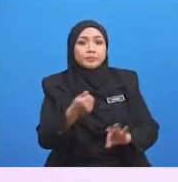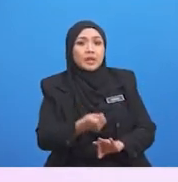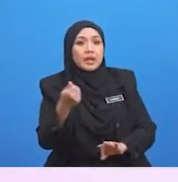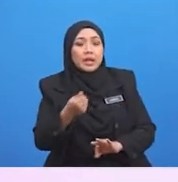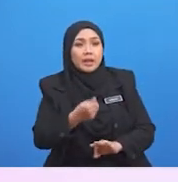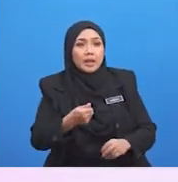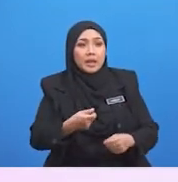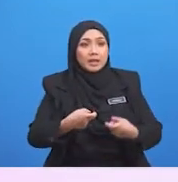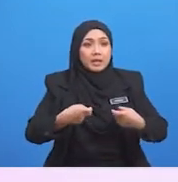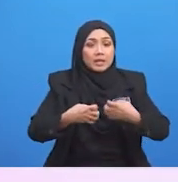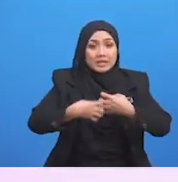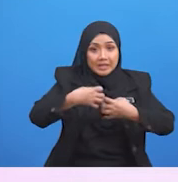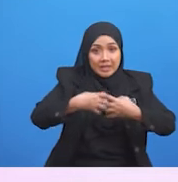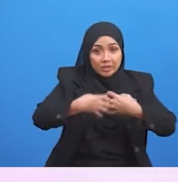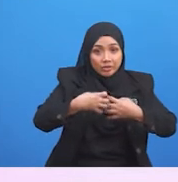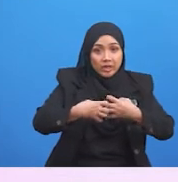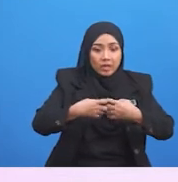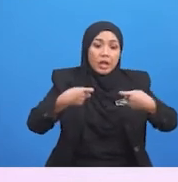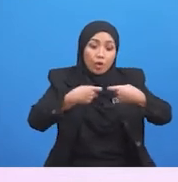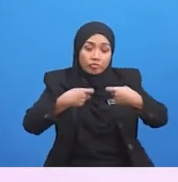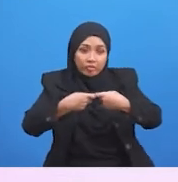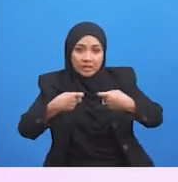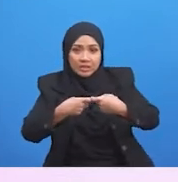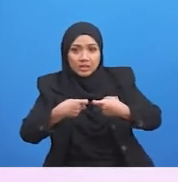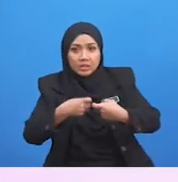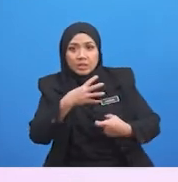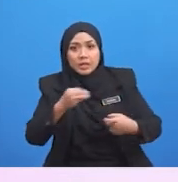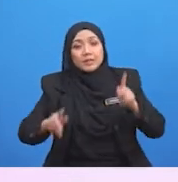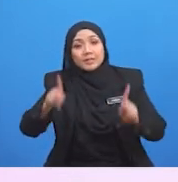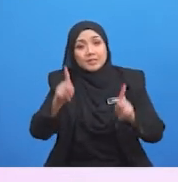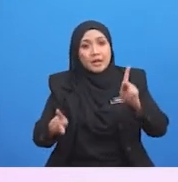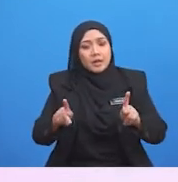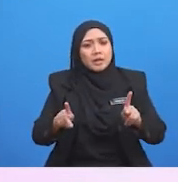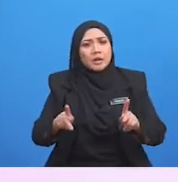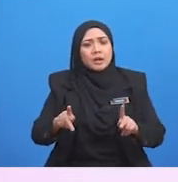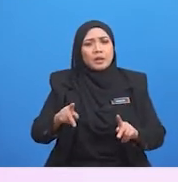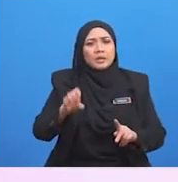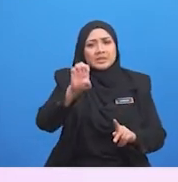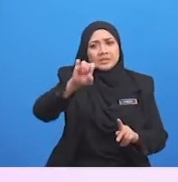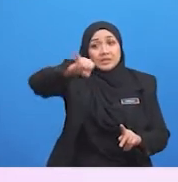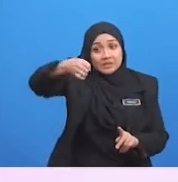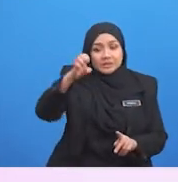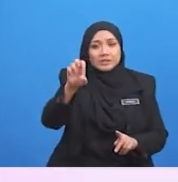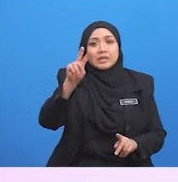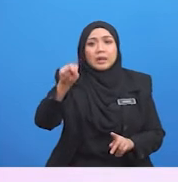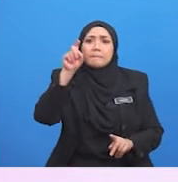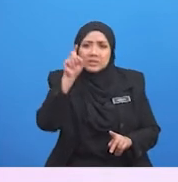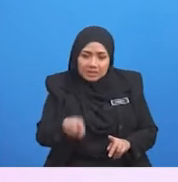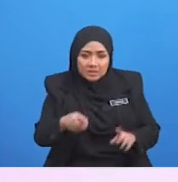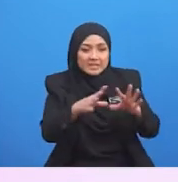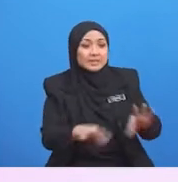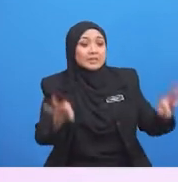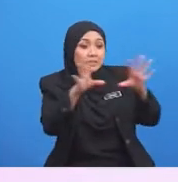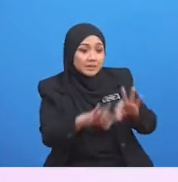peralatan elektrik, peralatan elektronik dan kenderaan yang mana ejen akan menerangkan kepada